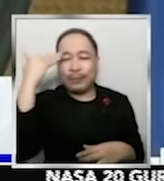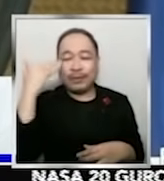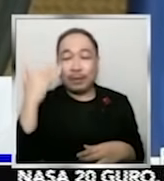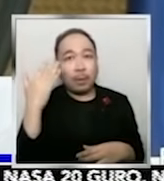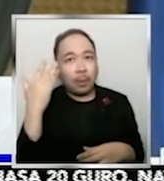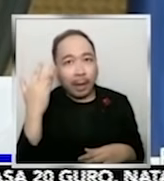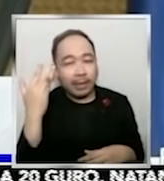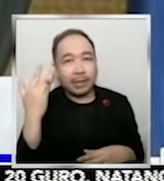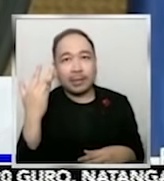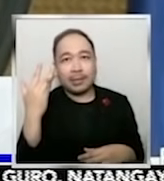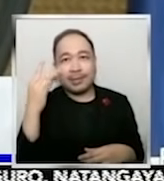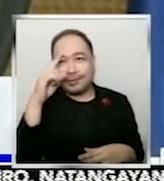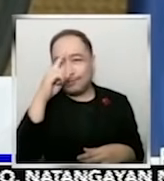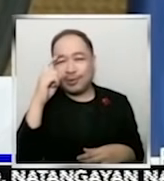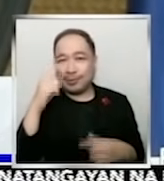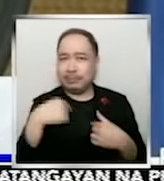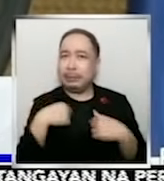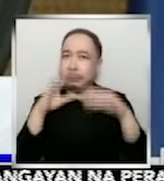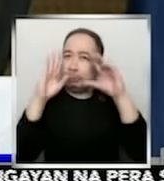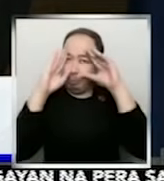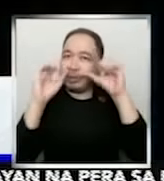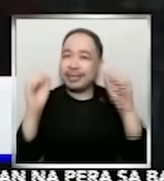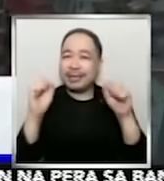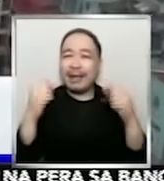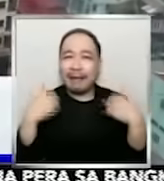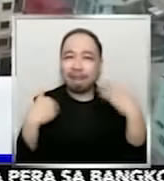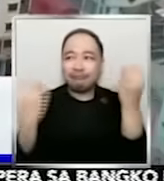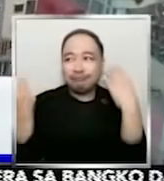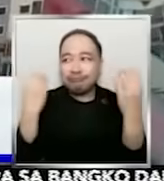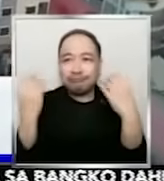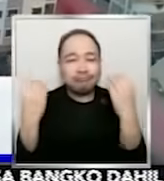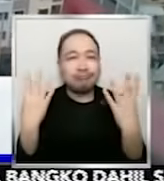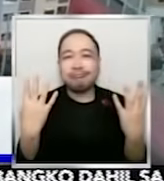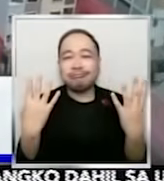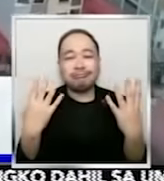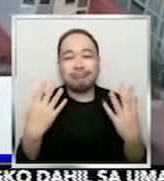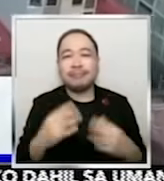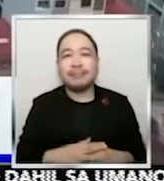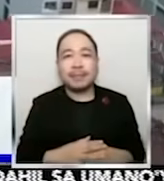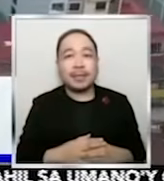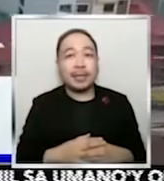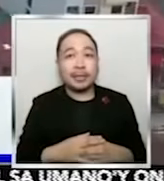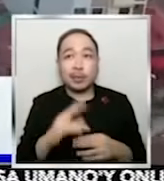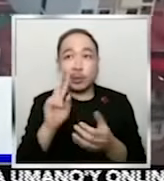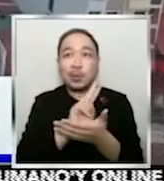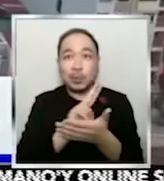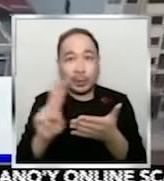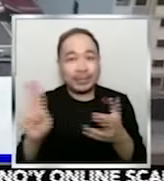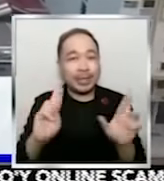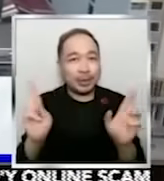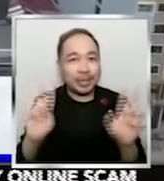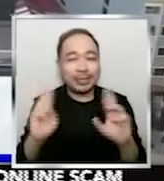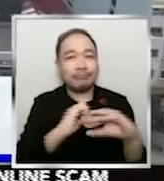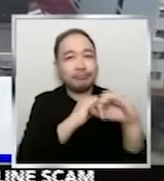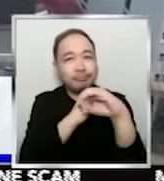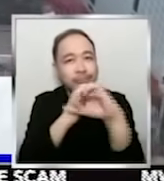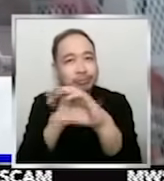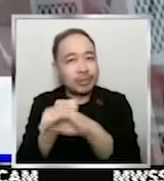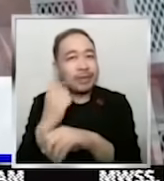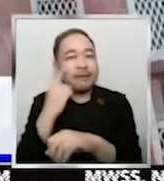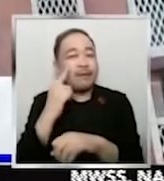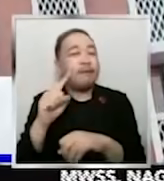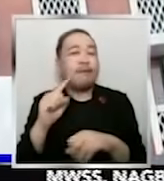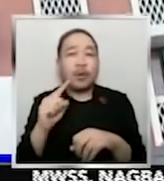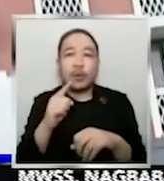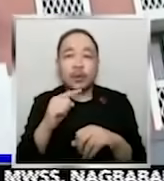Because I'm the president and I get all information. 2 linggo na lang magsisimula ng campaign period para sa mga tatakbo sa national